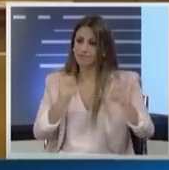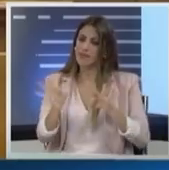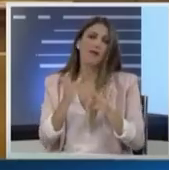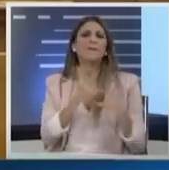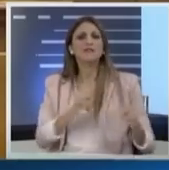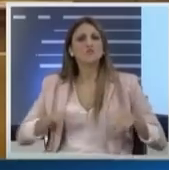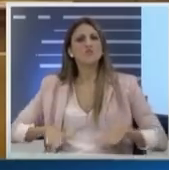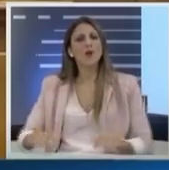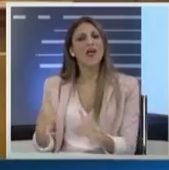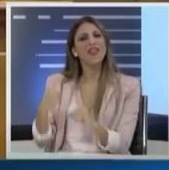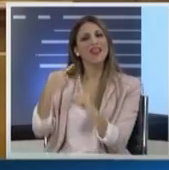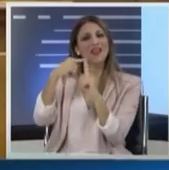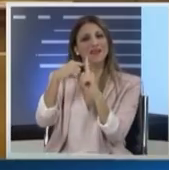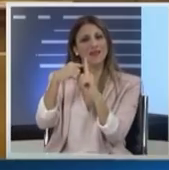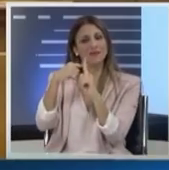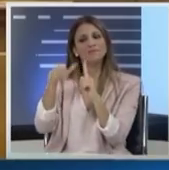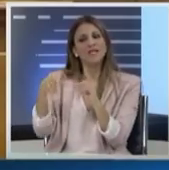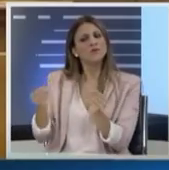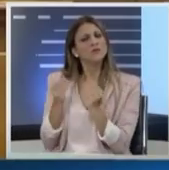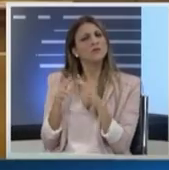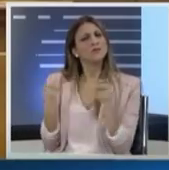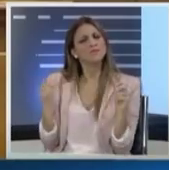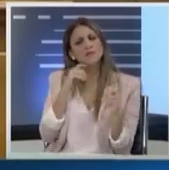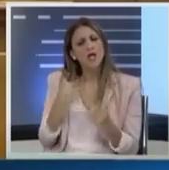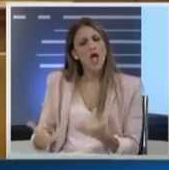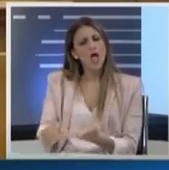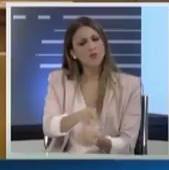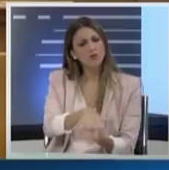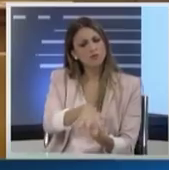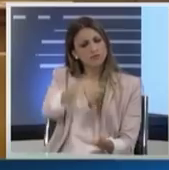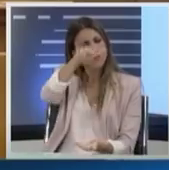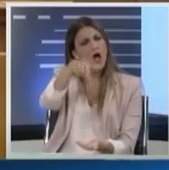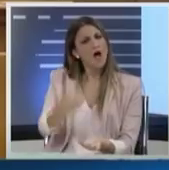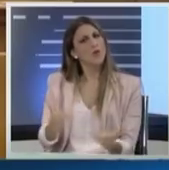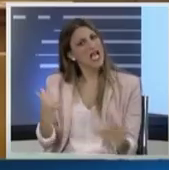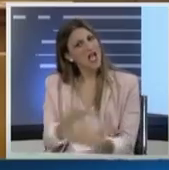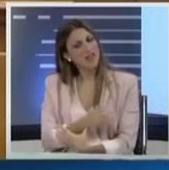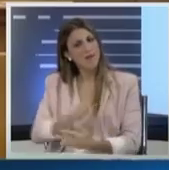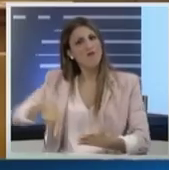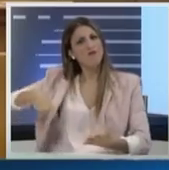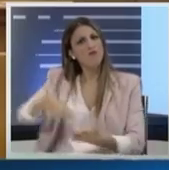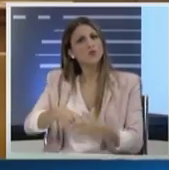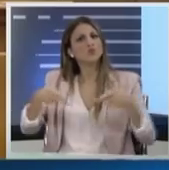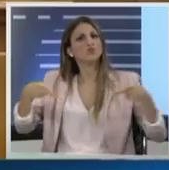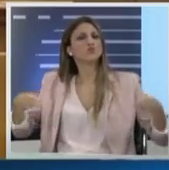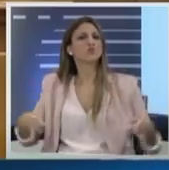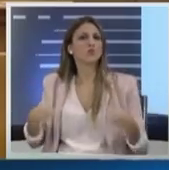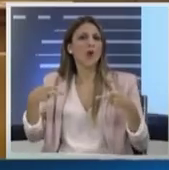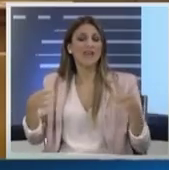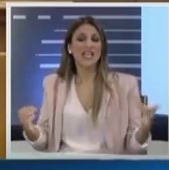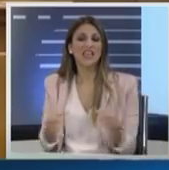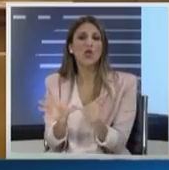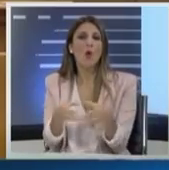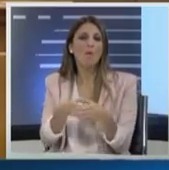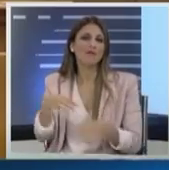έχει δημιουργηθεί, που θα μας δώσει τη δυνατότητα, παρά αυτά τα πλεονάσματα, να έχουμε στοχευμένες φοροελαφρύνσεις σε εκείνες τις κοινωνικές κατηγορίες που